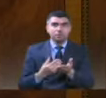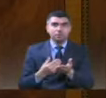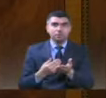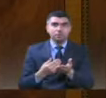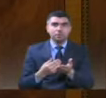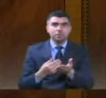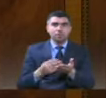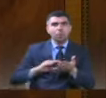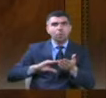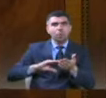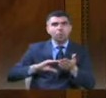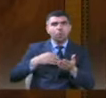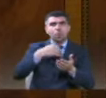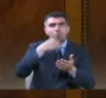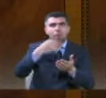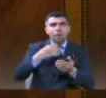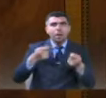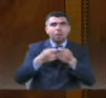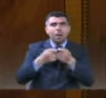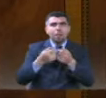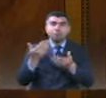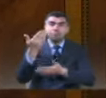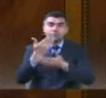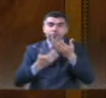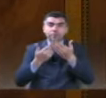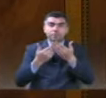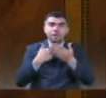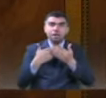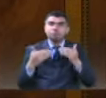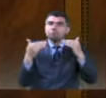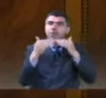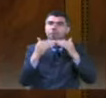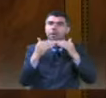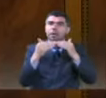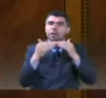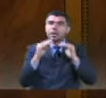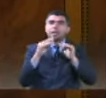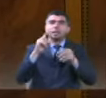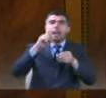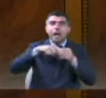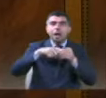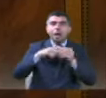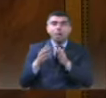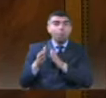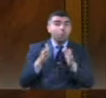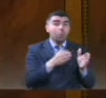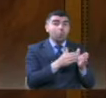بالمناسبه راه الاجواء غير ما تقولون بيني وبين النقابات، خصوصا النقابات المستقله.